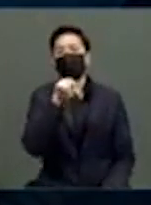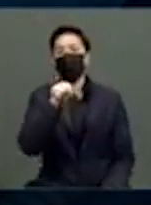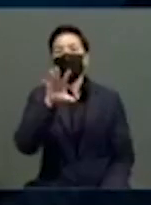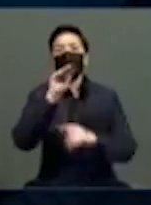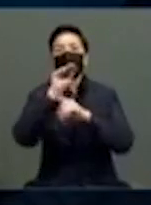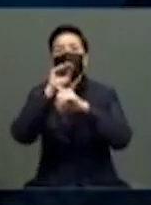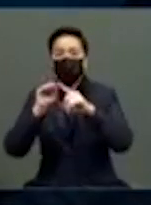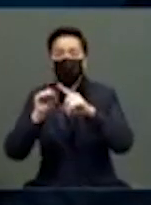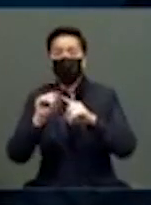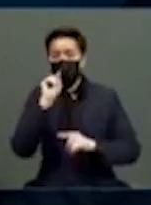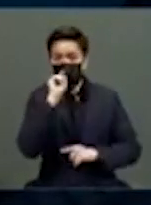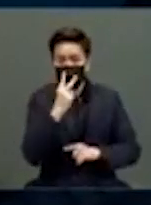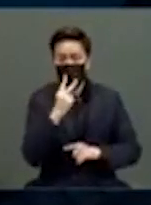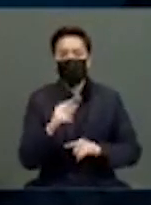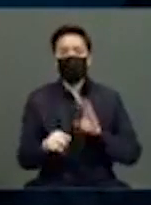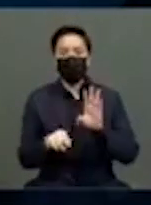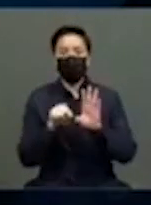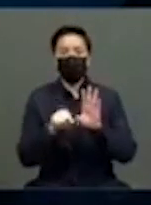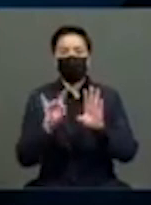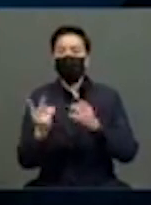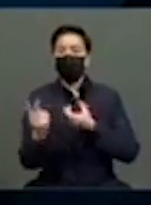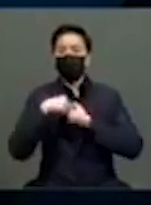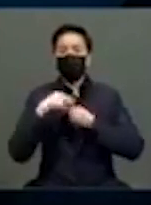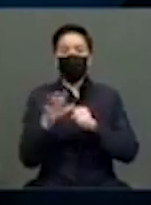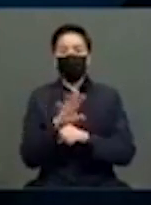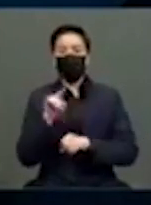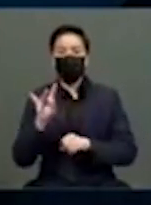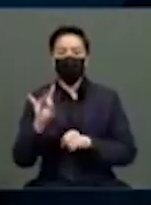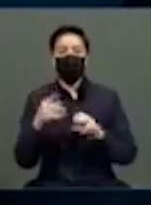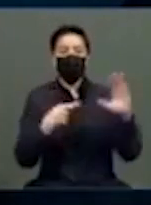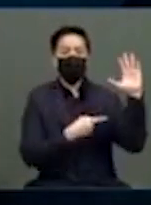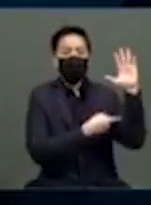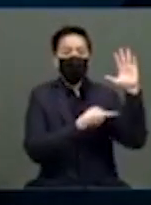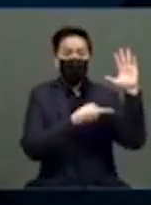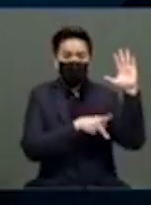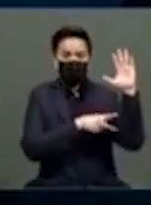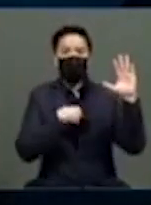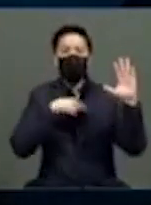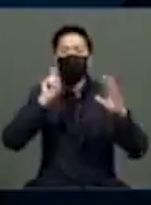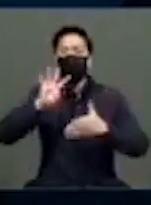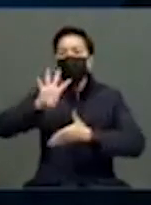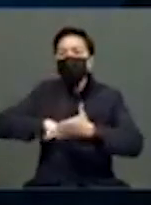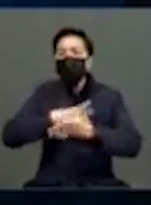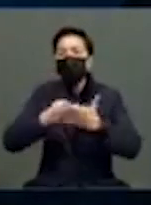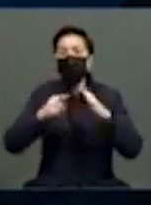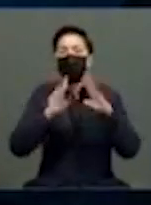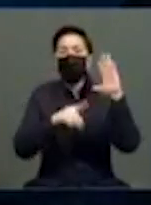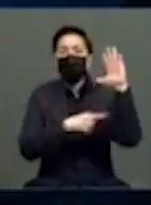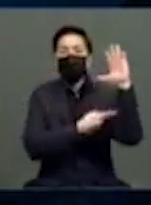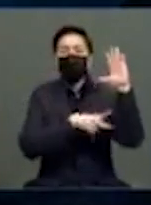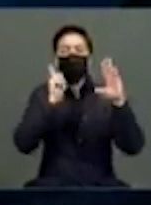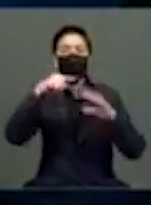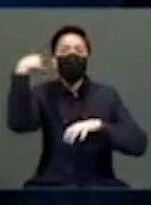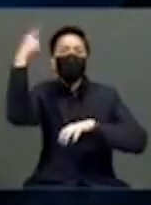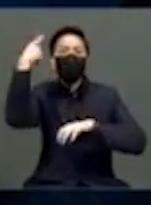เปอร์เซ็นต์นะครับแล้วเข็มที่ 2อยู่ที่4.8%จังหวัดภูเก็ตนั้นระวังไว้เป็นเรื่องของภูเก็ต Modelที่จะทำ